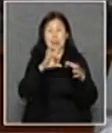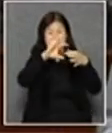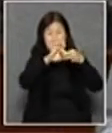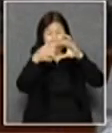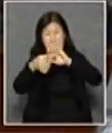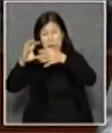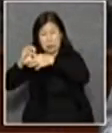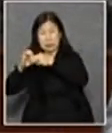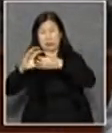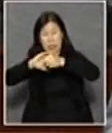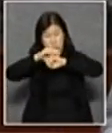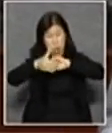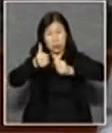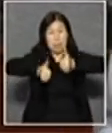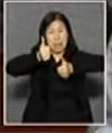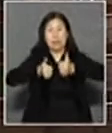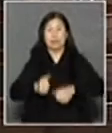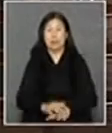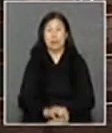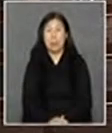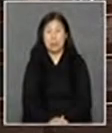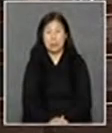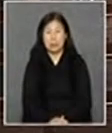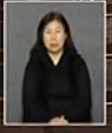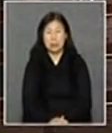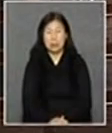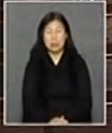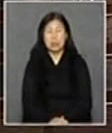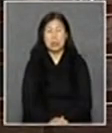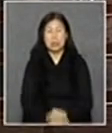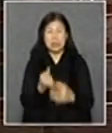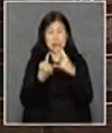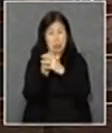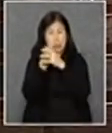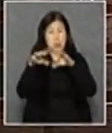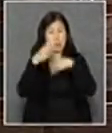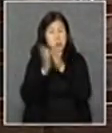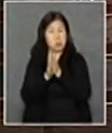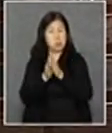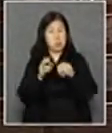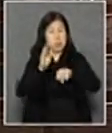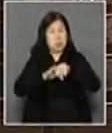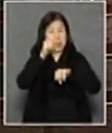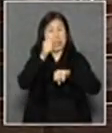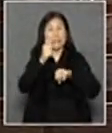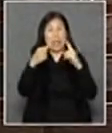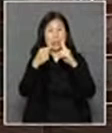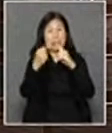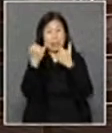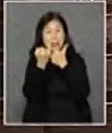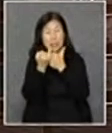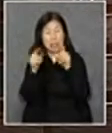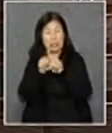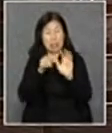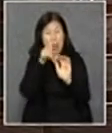這個國際盛事的大比賽，因為只有尖端的人才可以去參與得到，